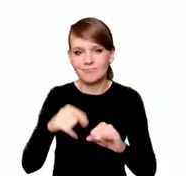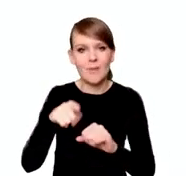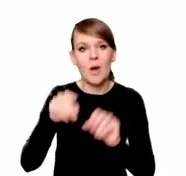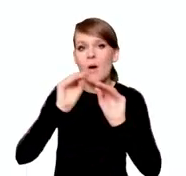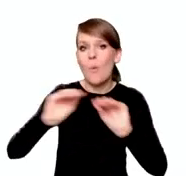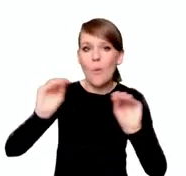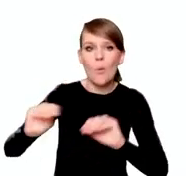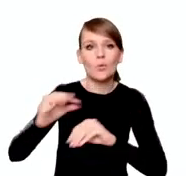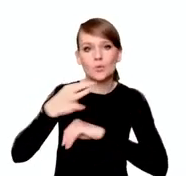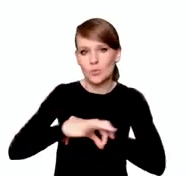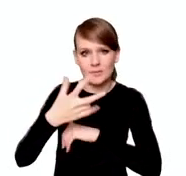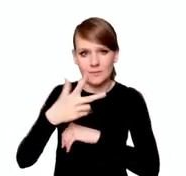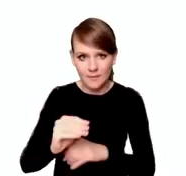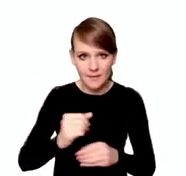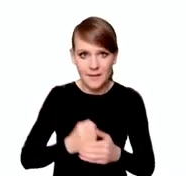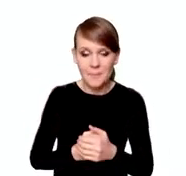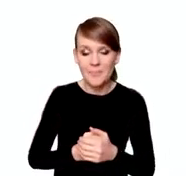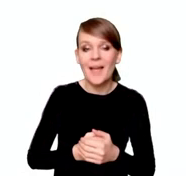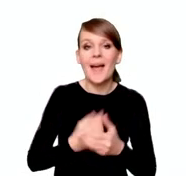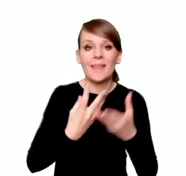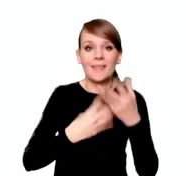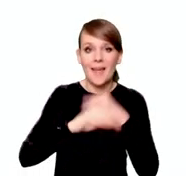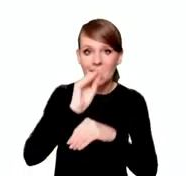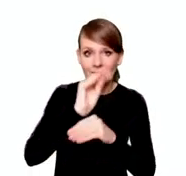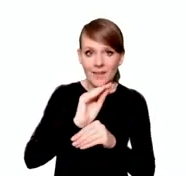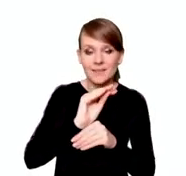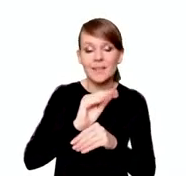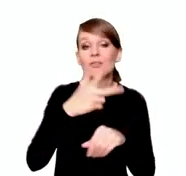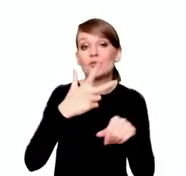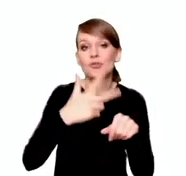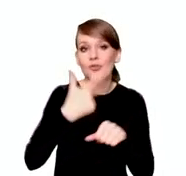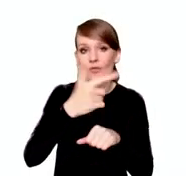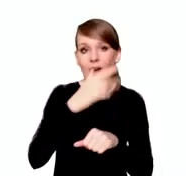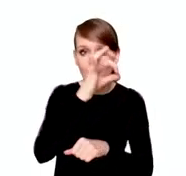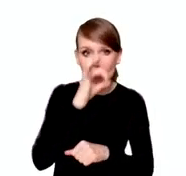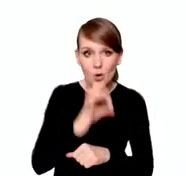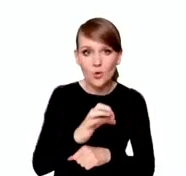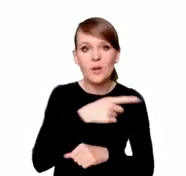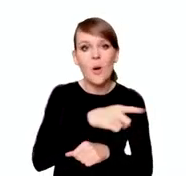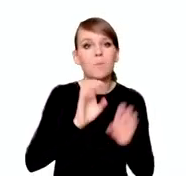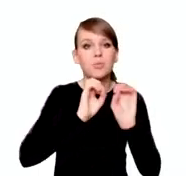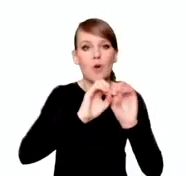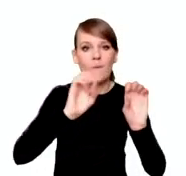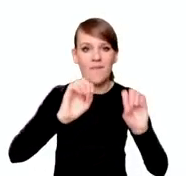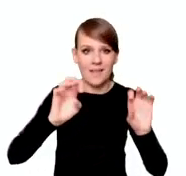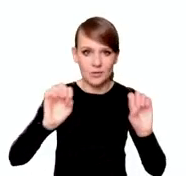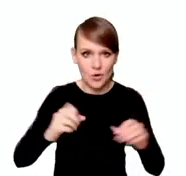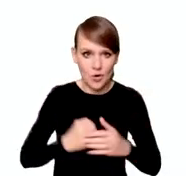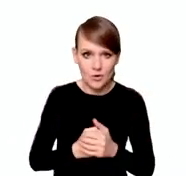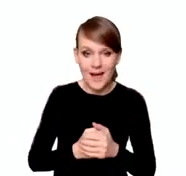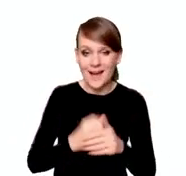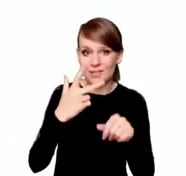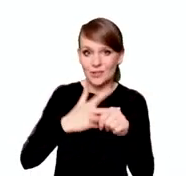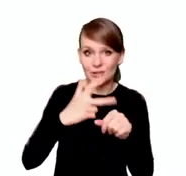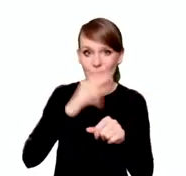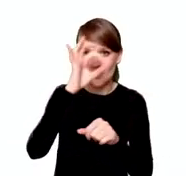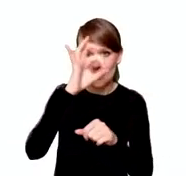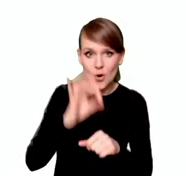grupę stanowili 32% stanowili profesorowie uczelni, 30%